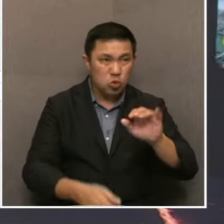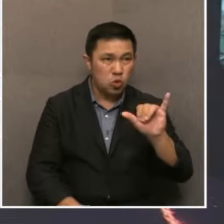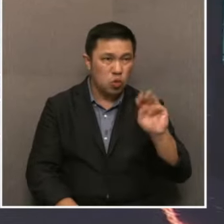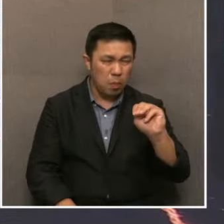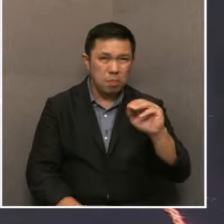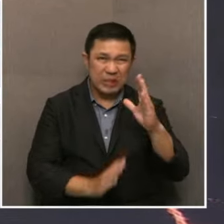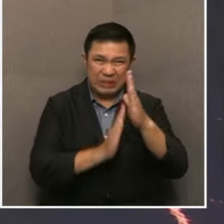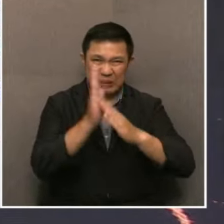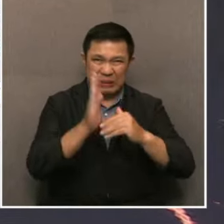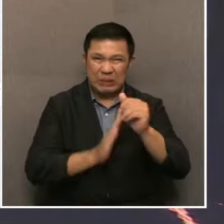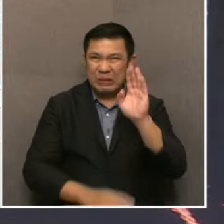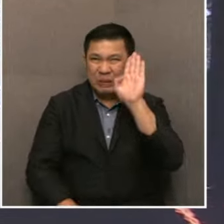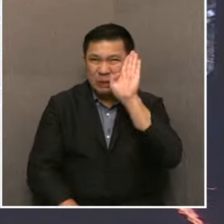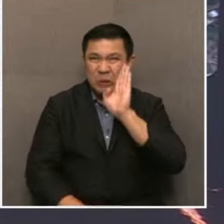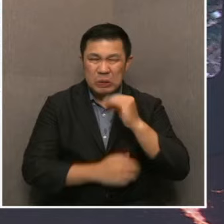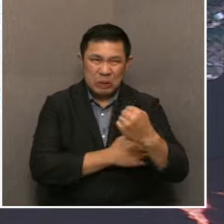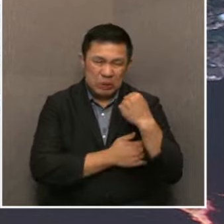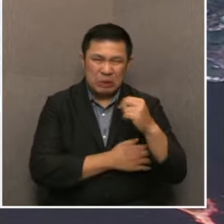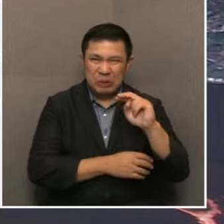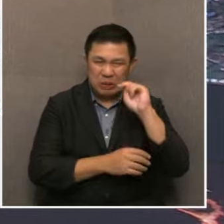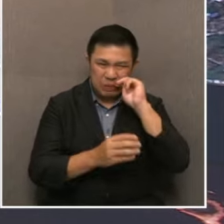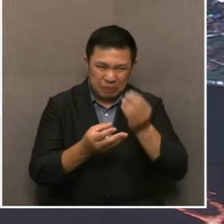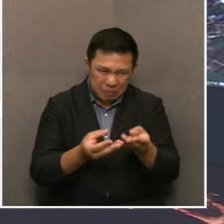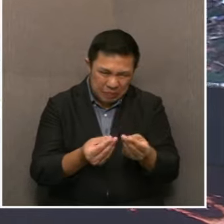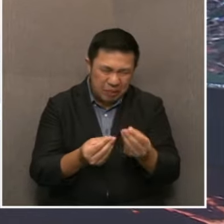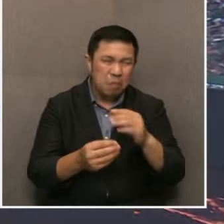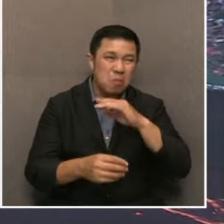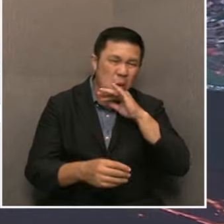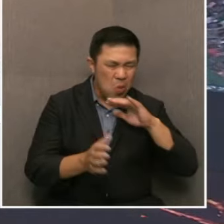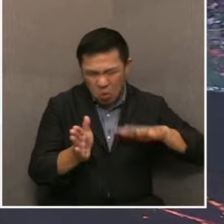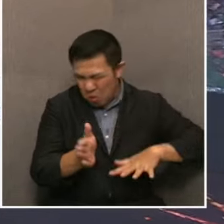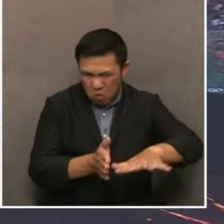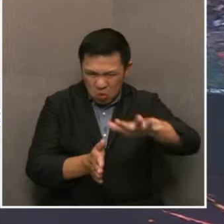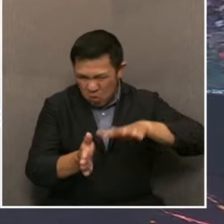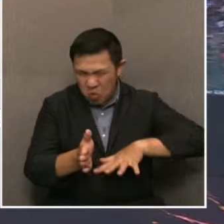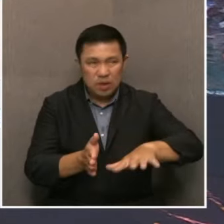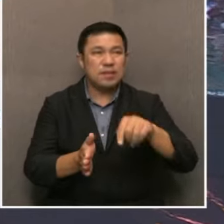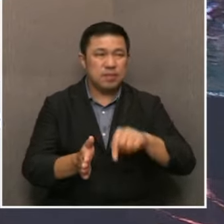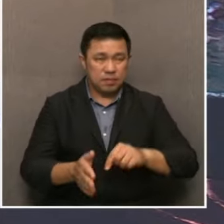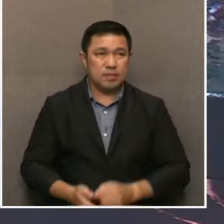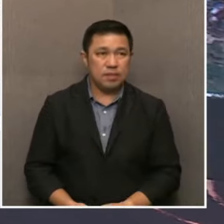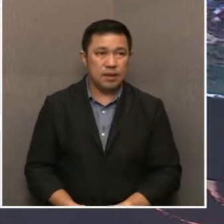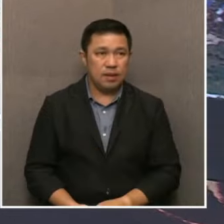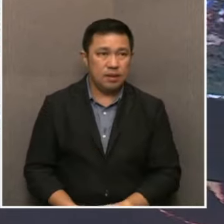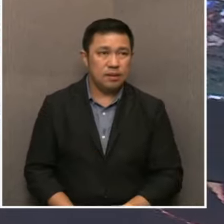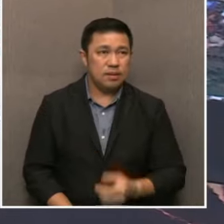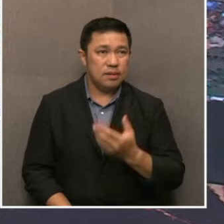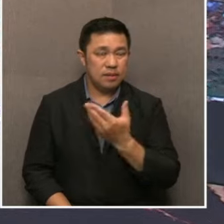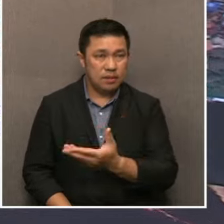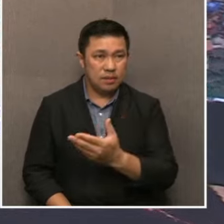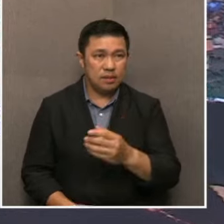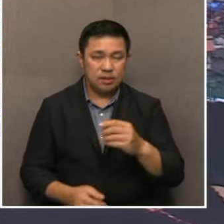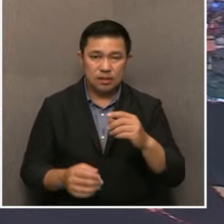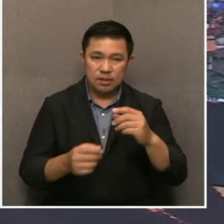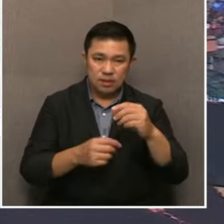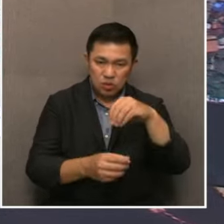ที่ขุ่นเลยนะสะท้อนว่ามีตะกอเนี่ยมาด้วยในช่วงที่น้ำหลากน้ำพัดพามาในพื้นที่แล้วก็บริเวณที่เป็นสวน